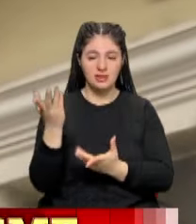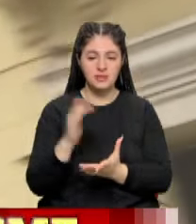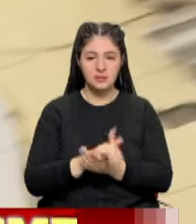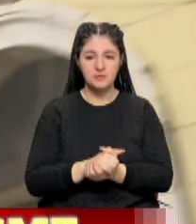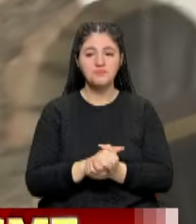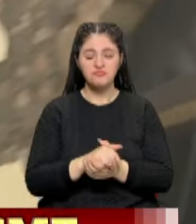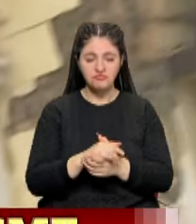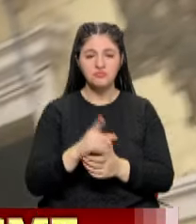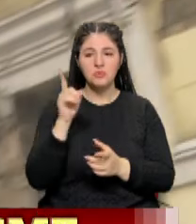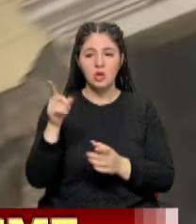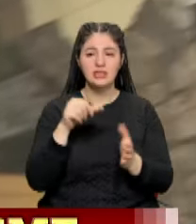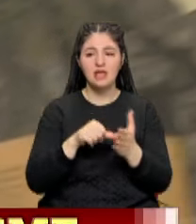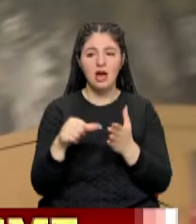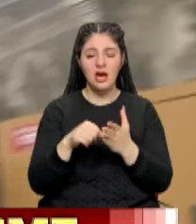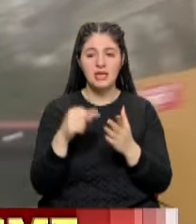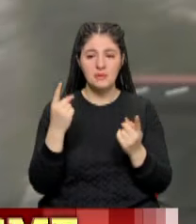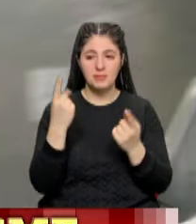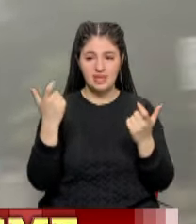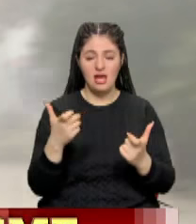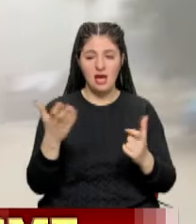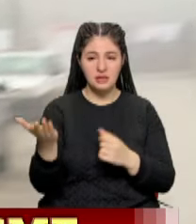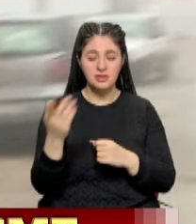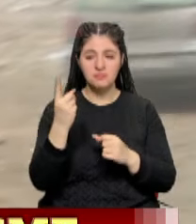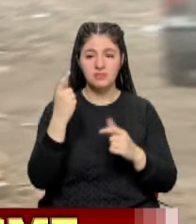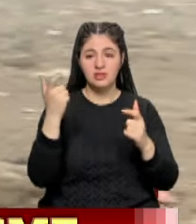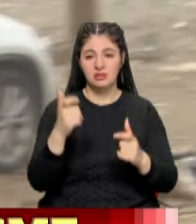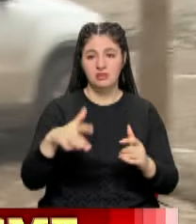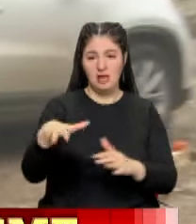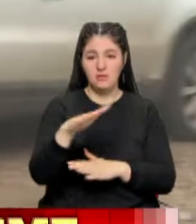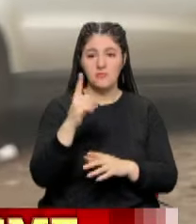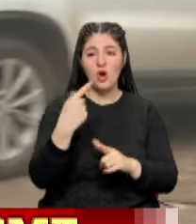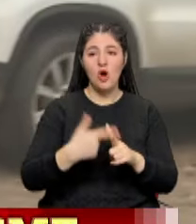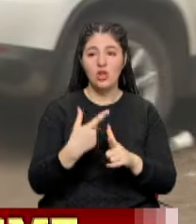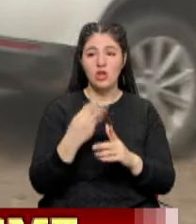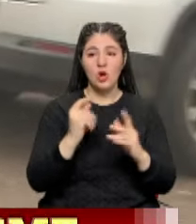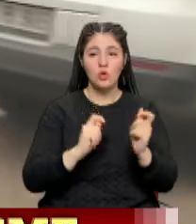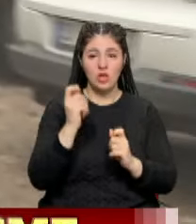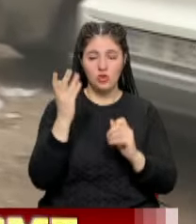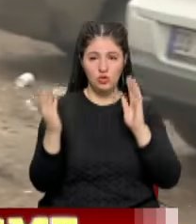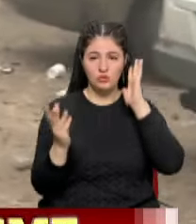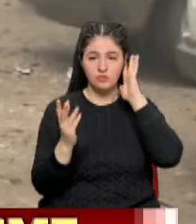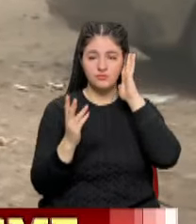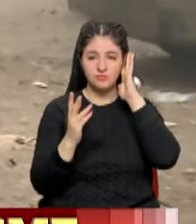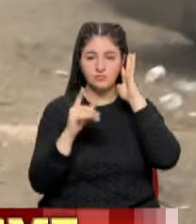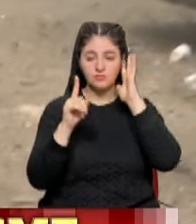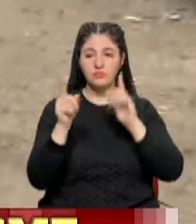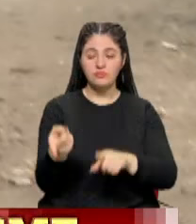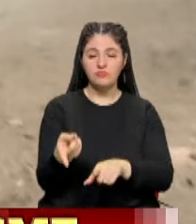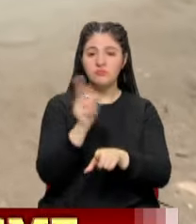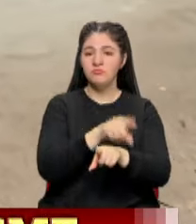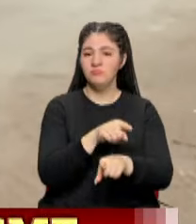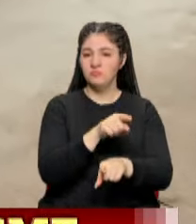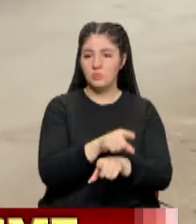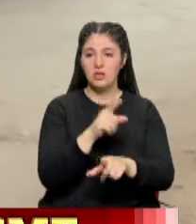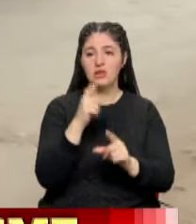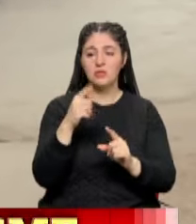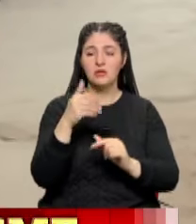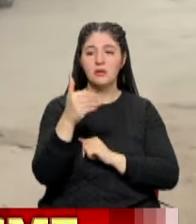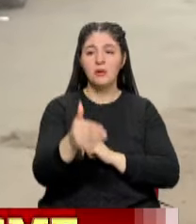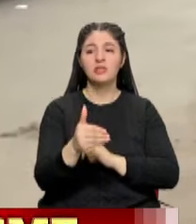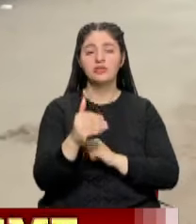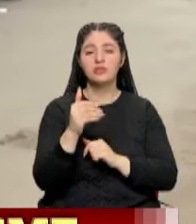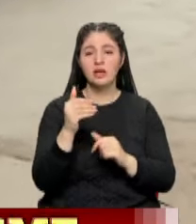bakın. Burası tarihi bir yerdi, bir mekandı, bir otel olarak kullanılıyordu. Şimdi hemen onun yan tarafında bir